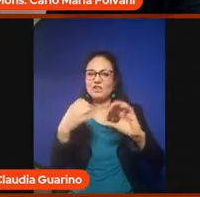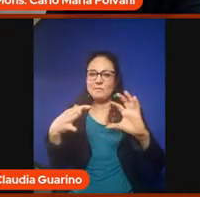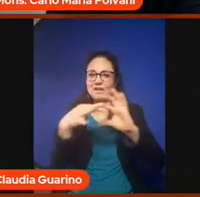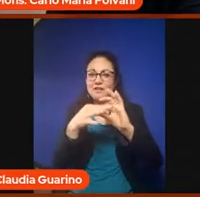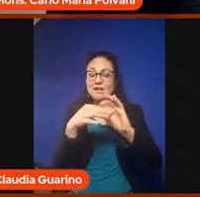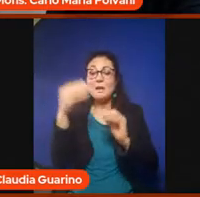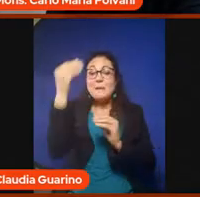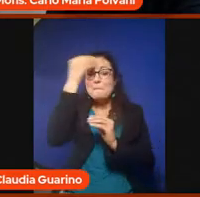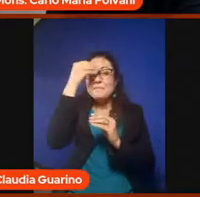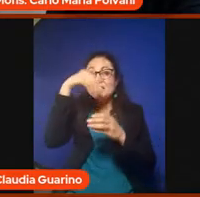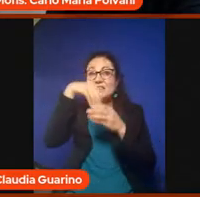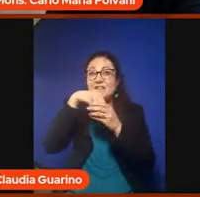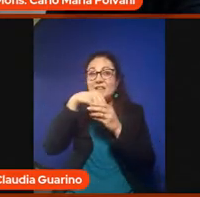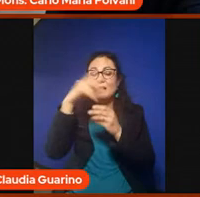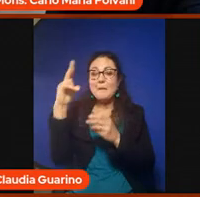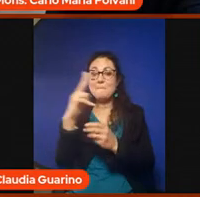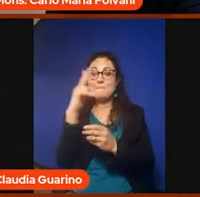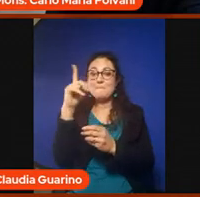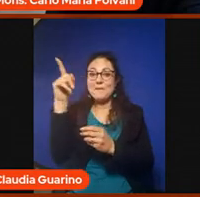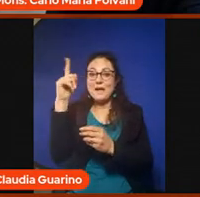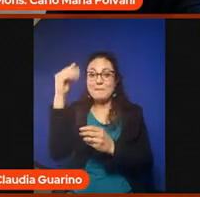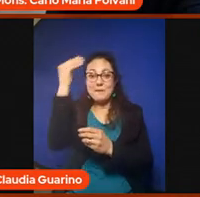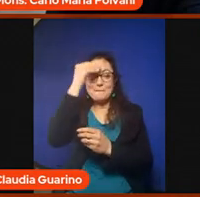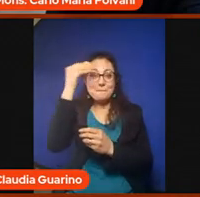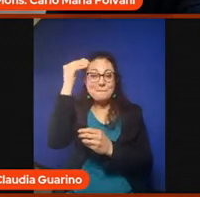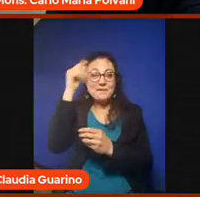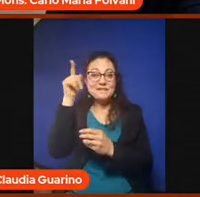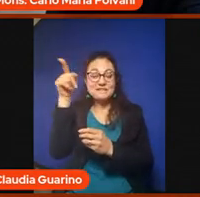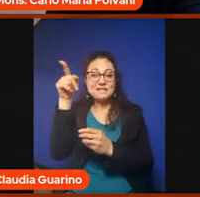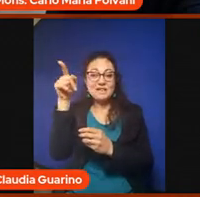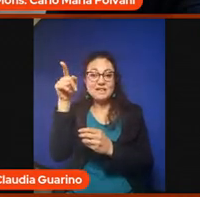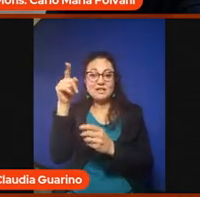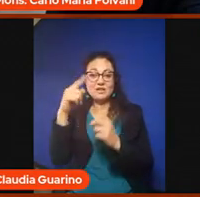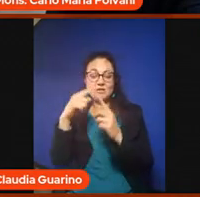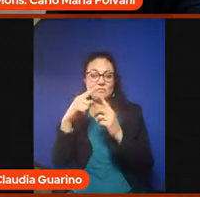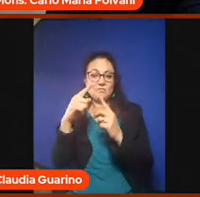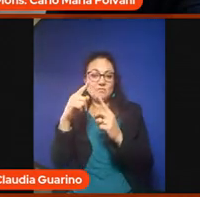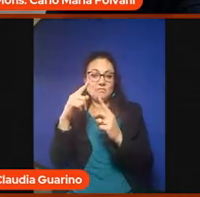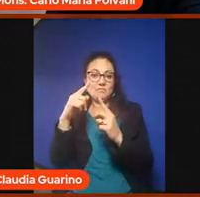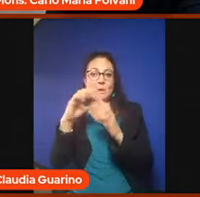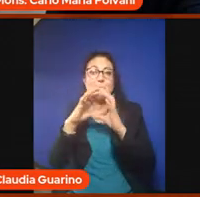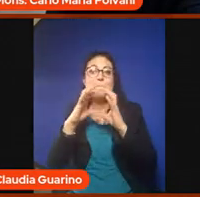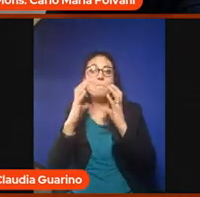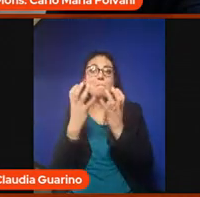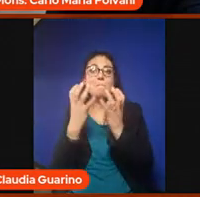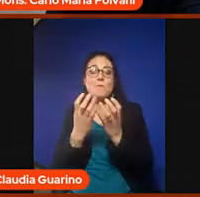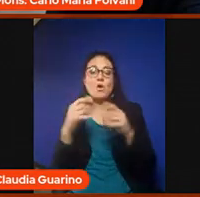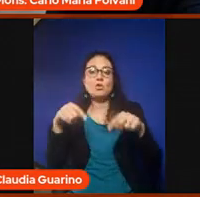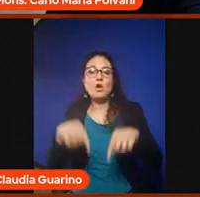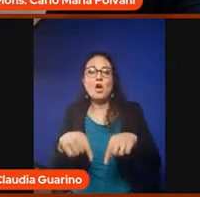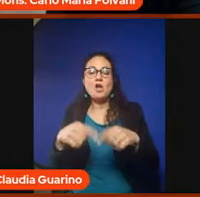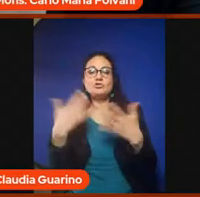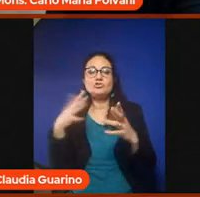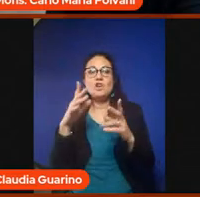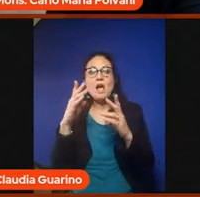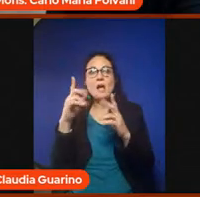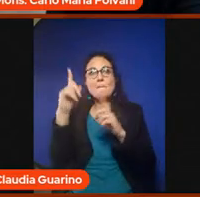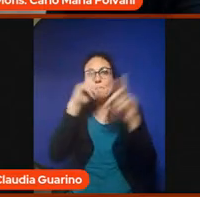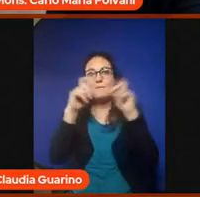Papa, ma anche nel pensiero ormai del mondo che si occupa di queste cose,